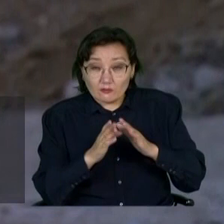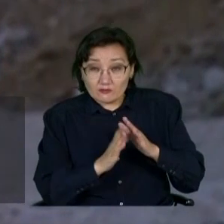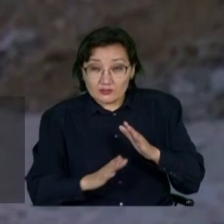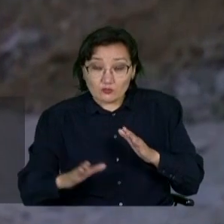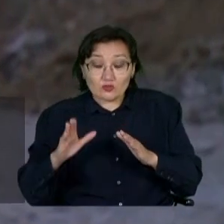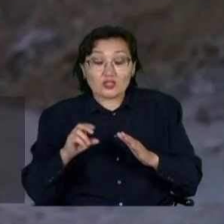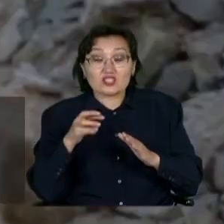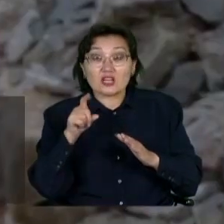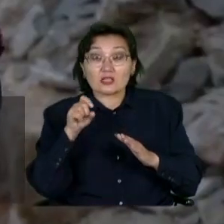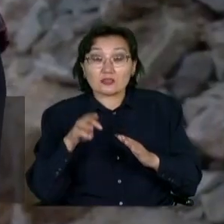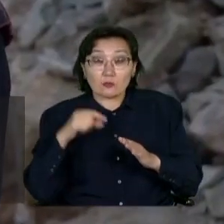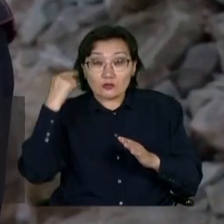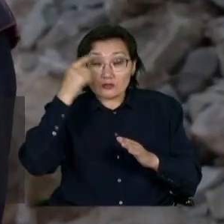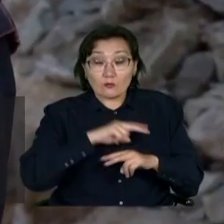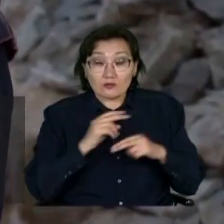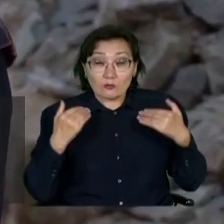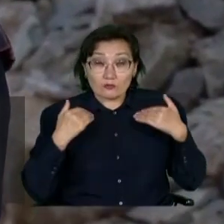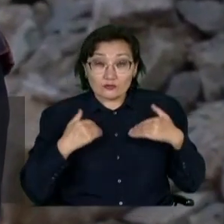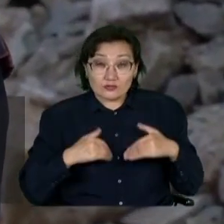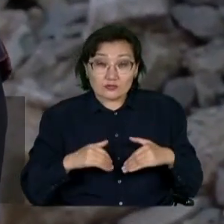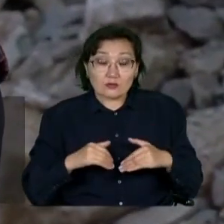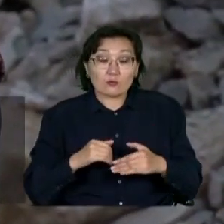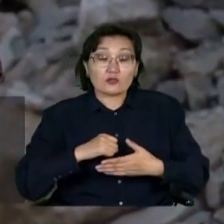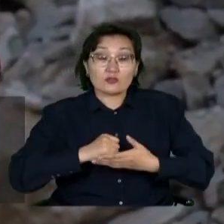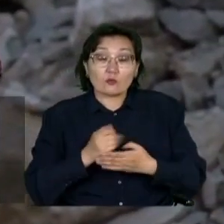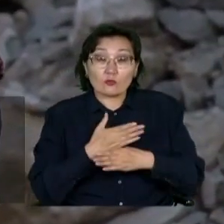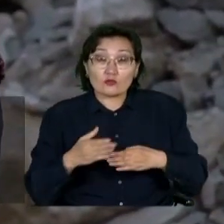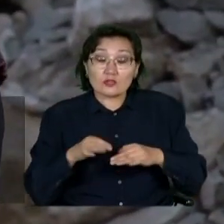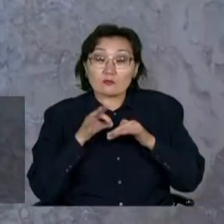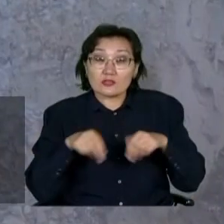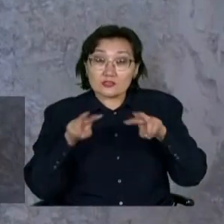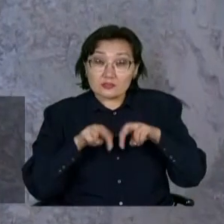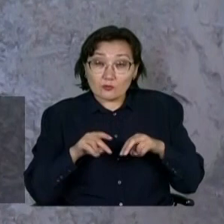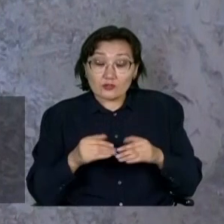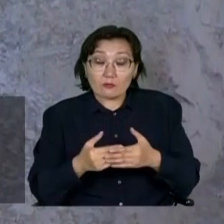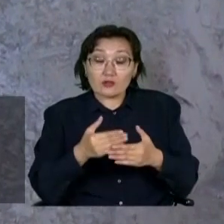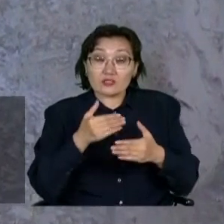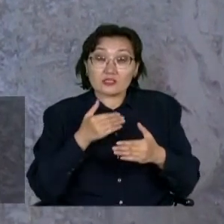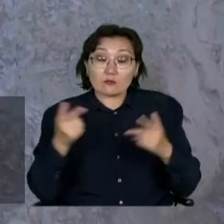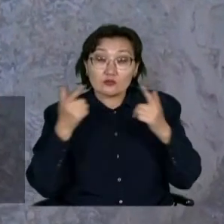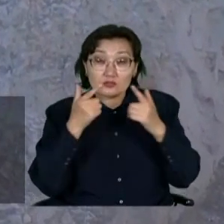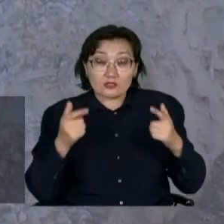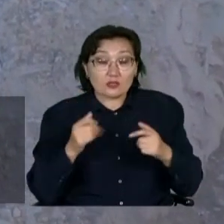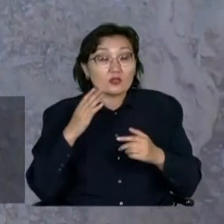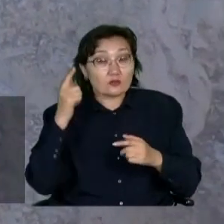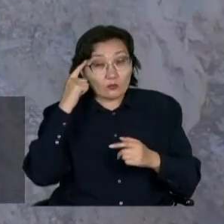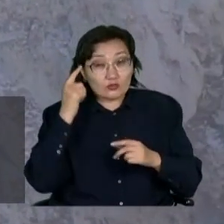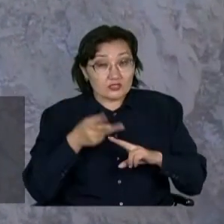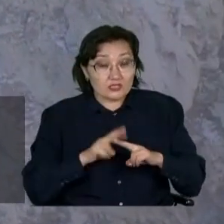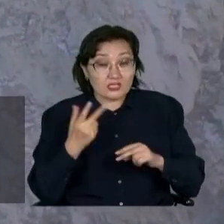шахты. Личность погибшего будет установлена после проведения экспертизы. Однако по предварительным данным считают, что